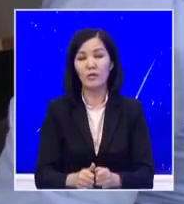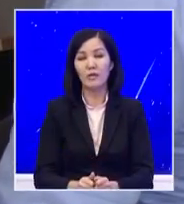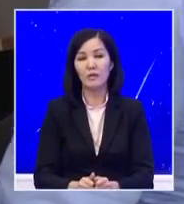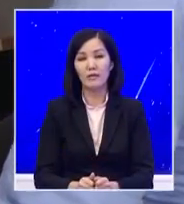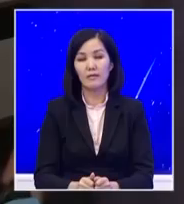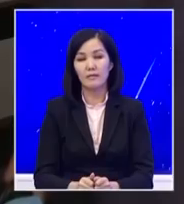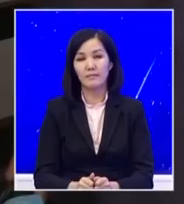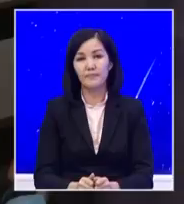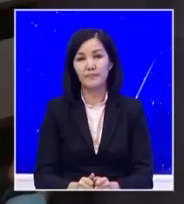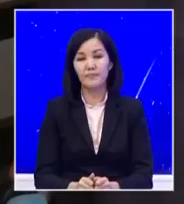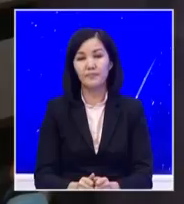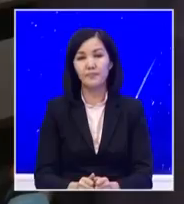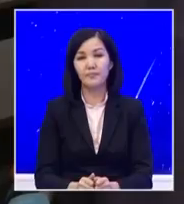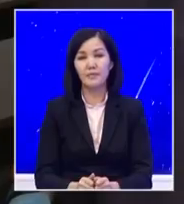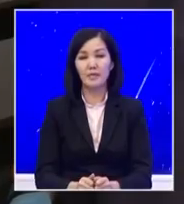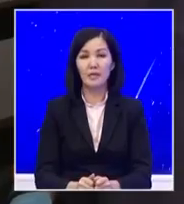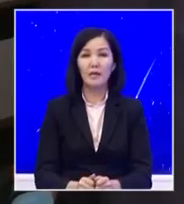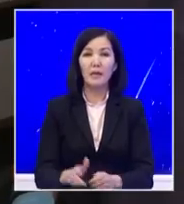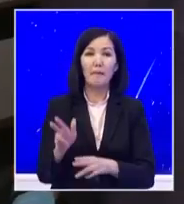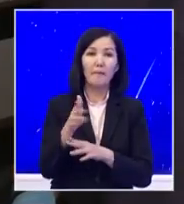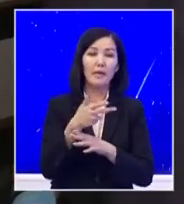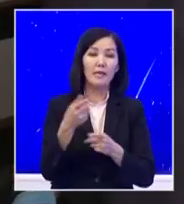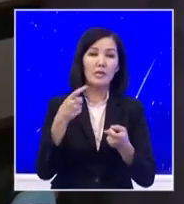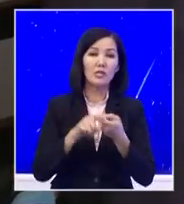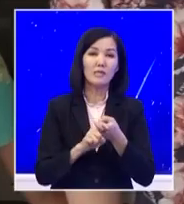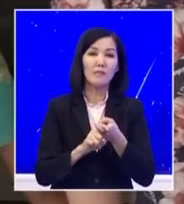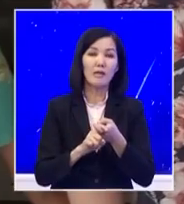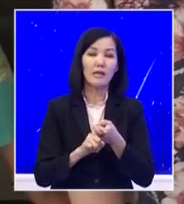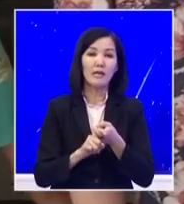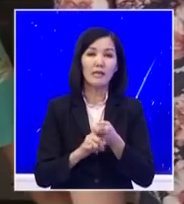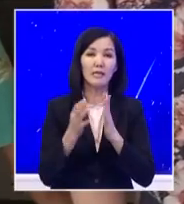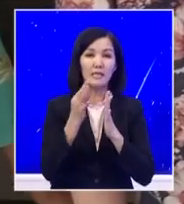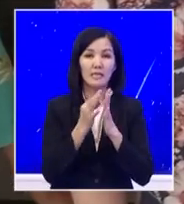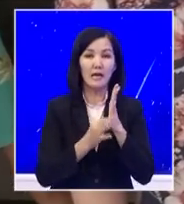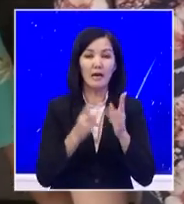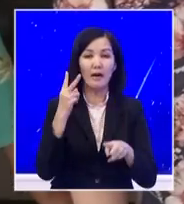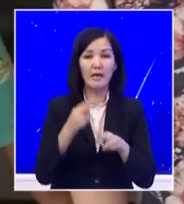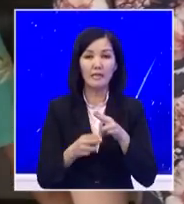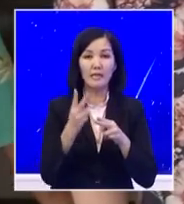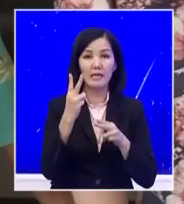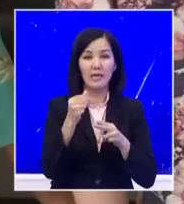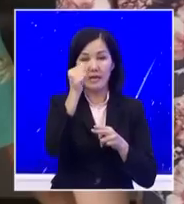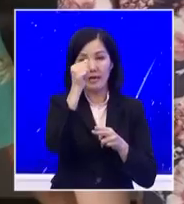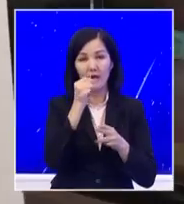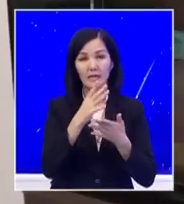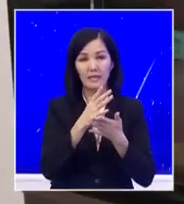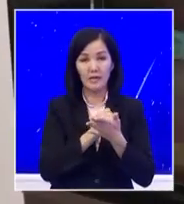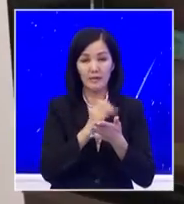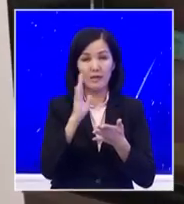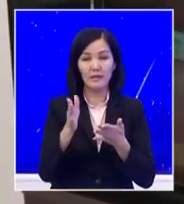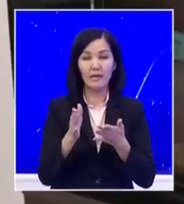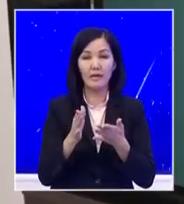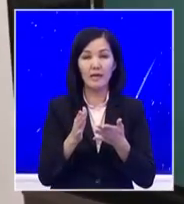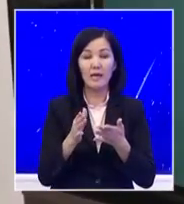осындай жағдай. Бір айта кетерлігі, мұндай бейне жазбалар сынақ аяқтағаннан кейін де 2 ай бойы сақталып тұрады. Қажет болған